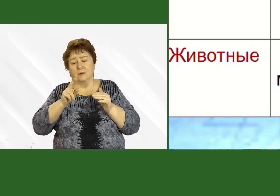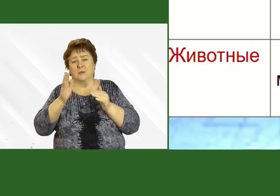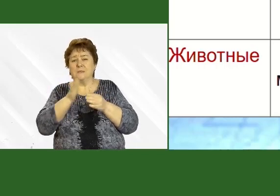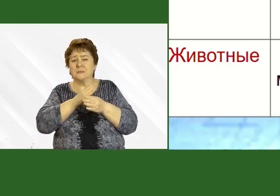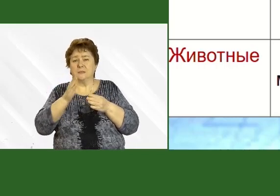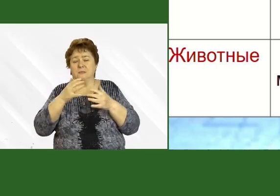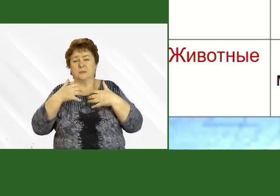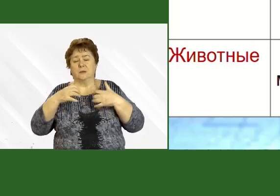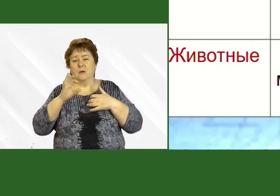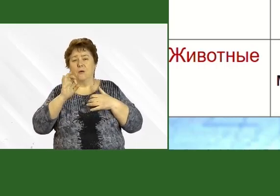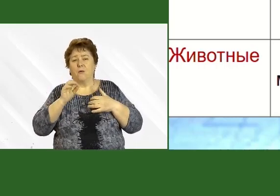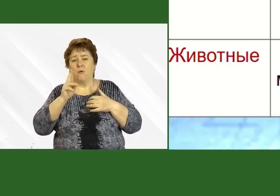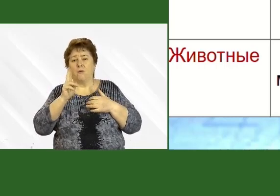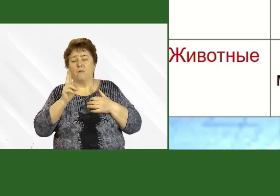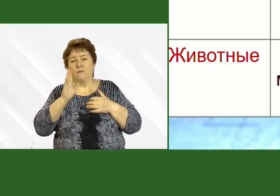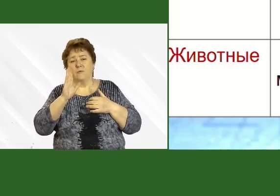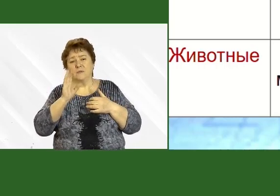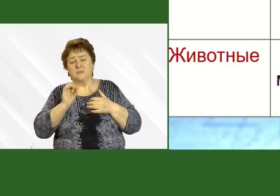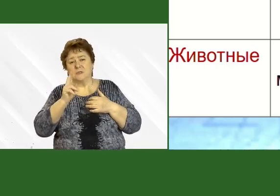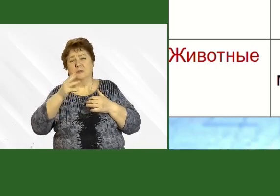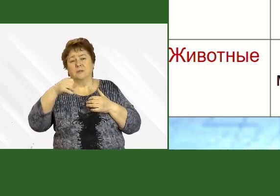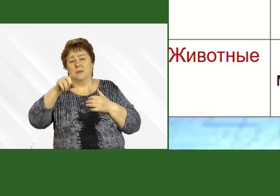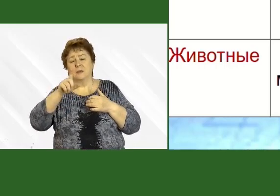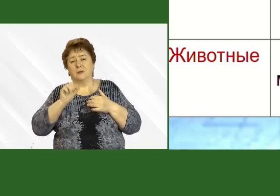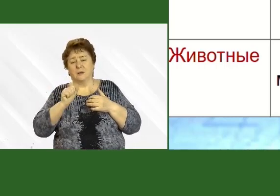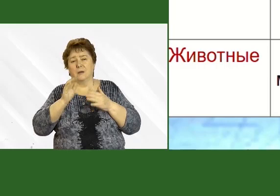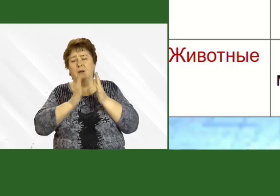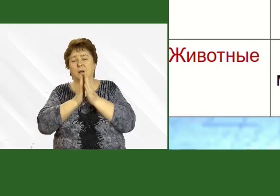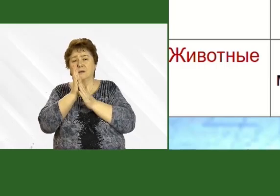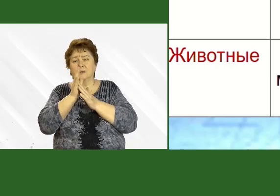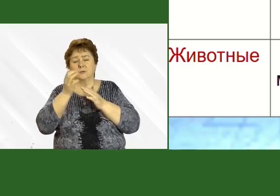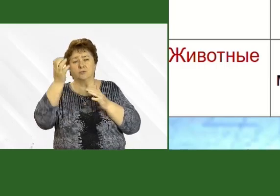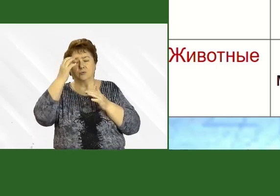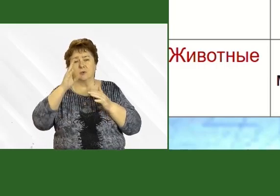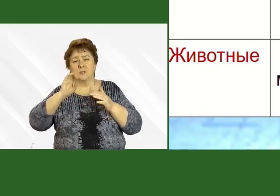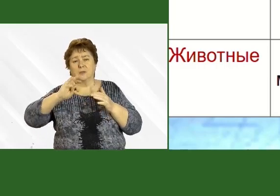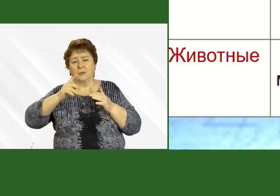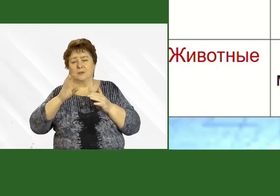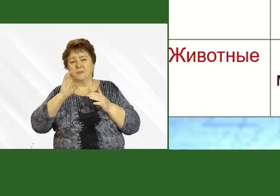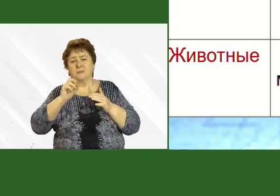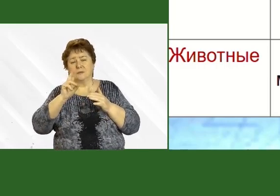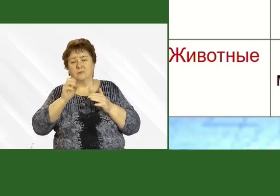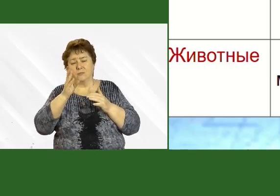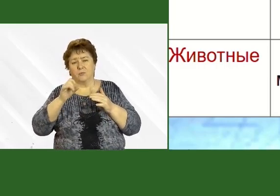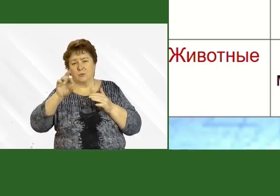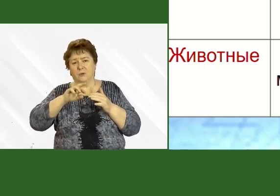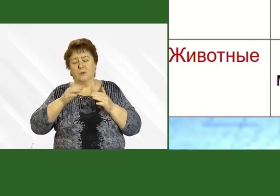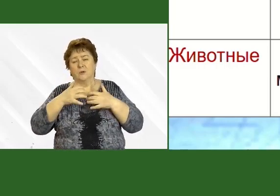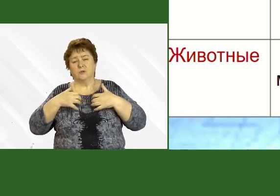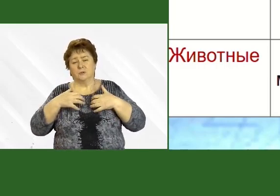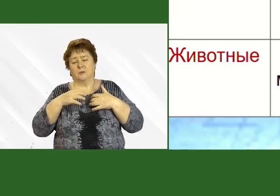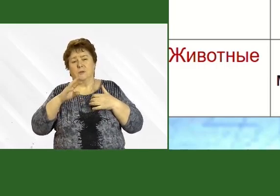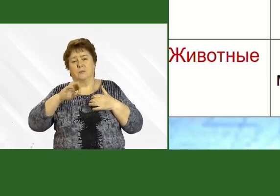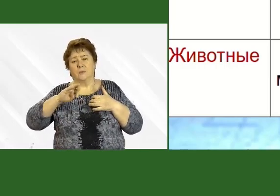животных овцебык тайга растение черная ель секвойя животное